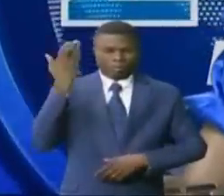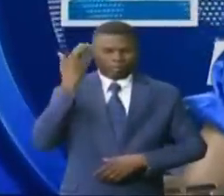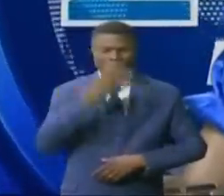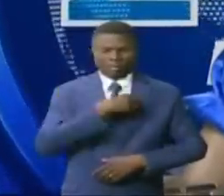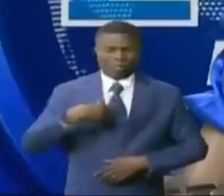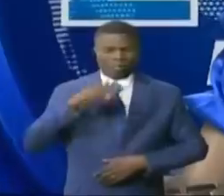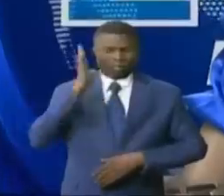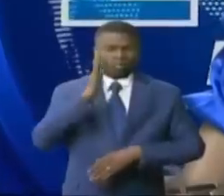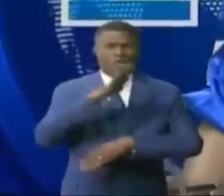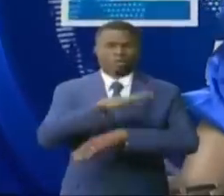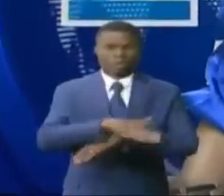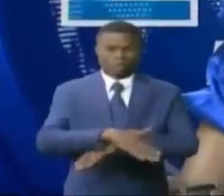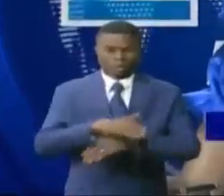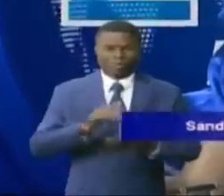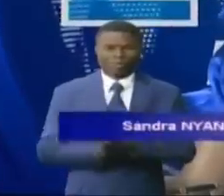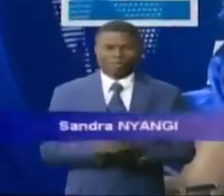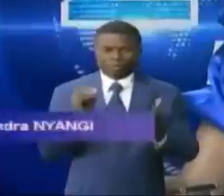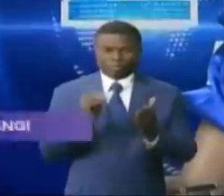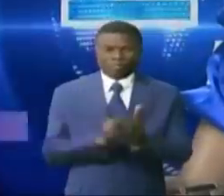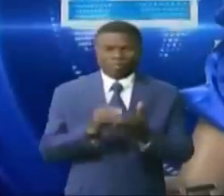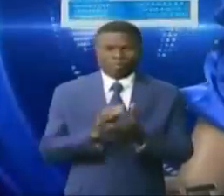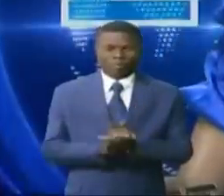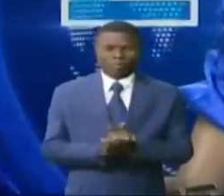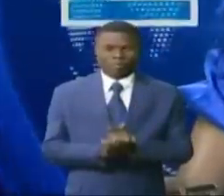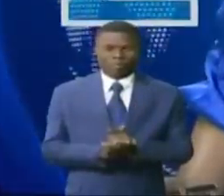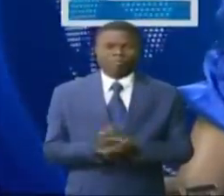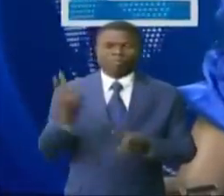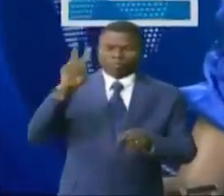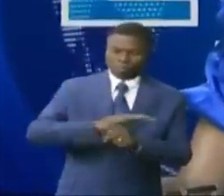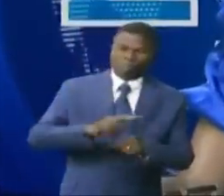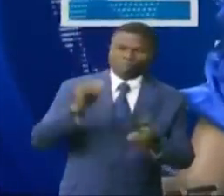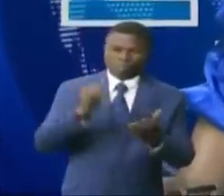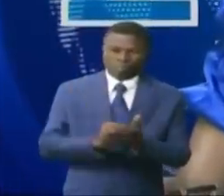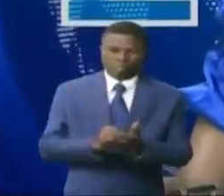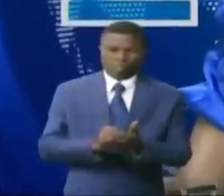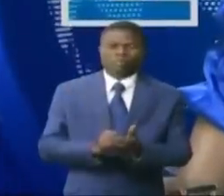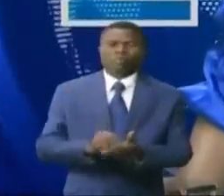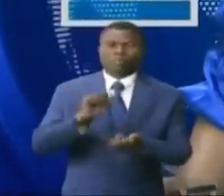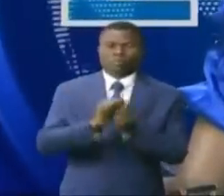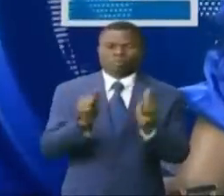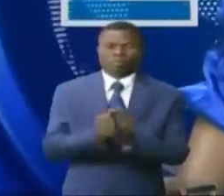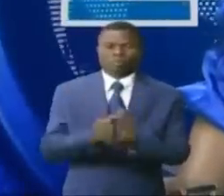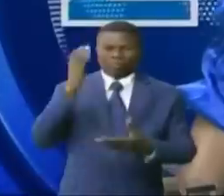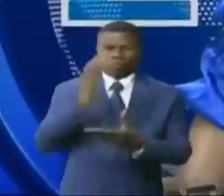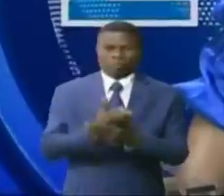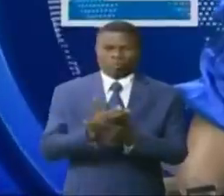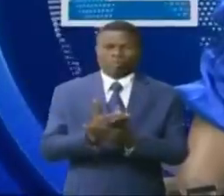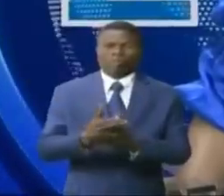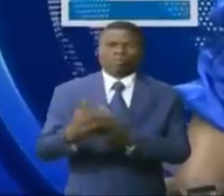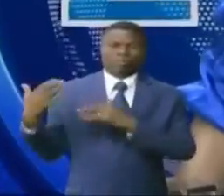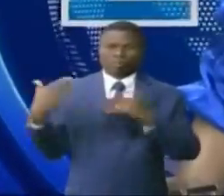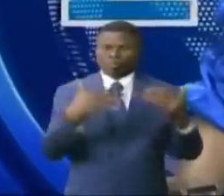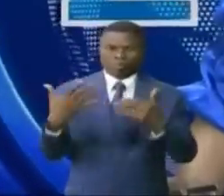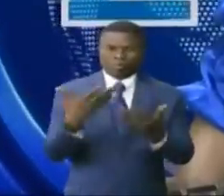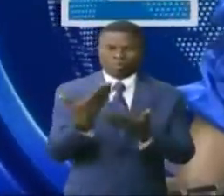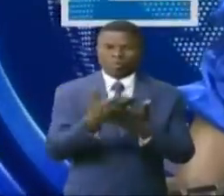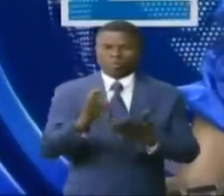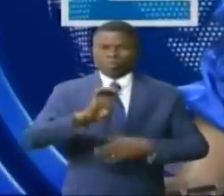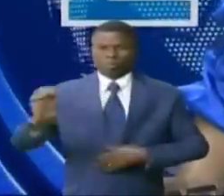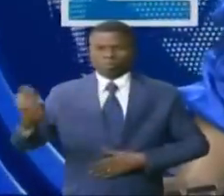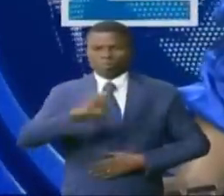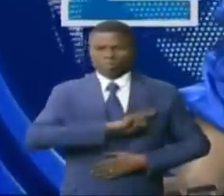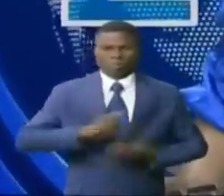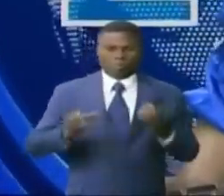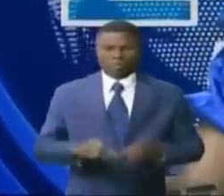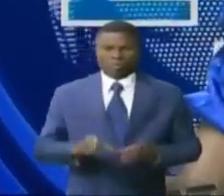messieurs, bonsoir. Encore une autre violation de l'accord de cessez-le-feu dans l'est de la République démocratique du Congo.